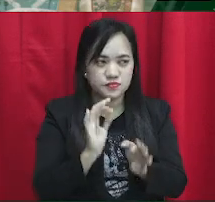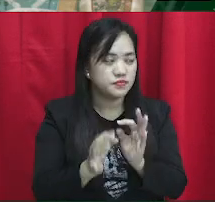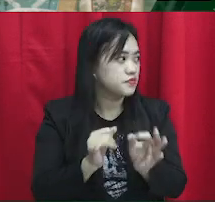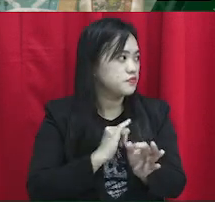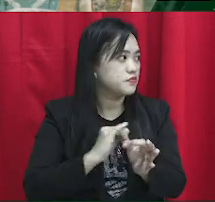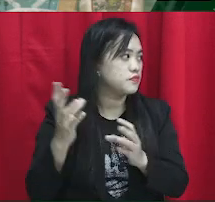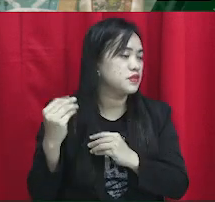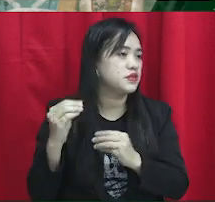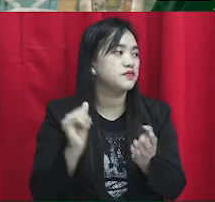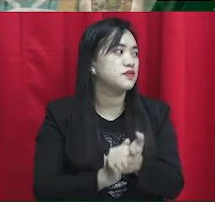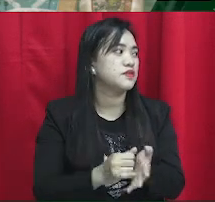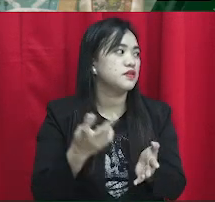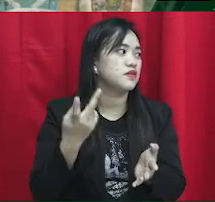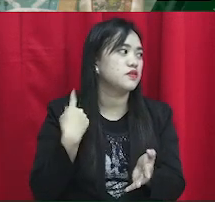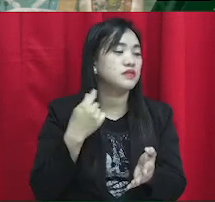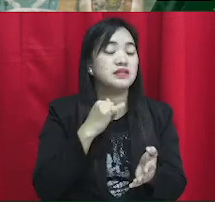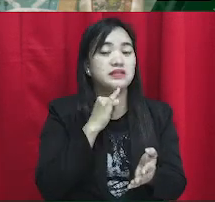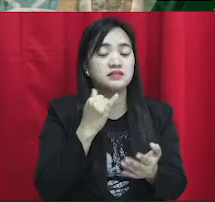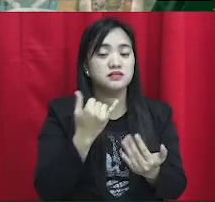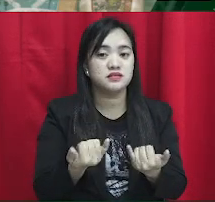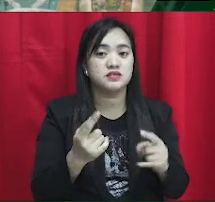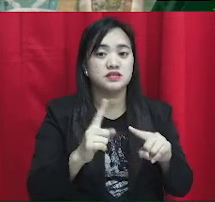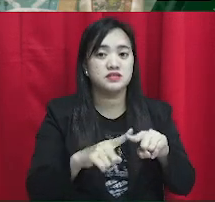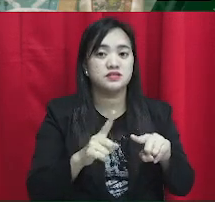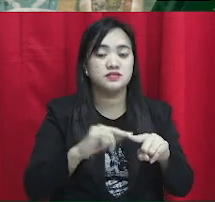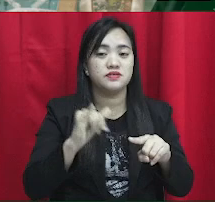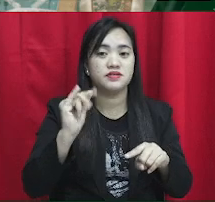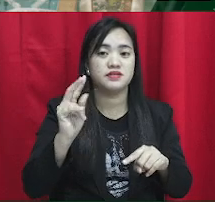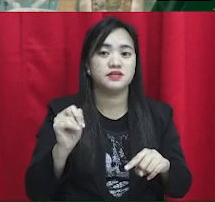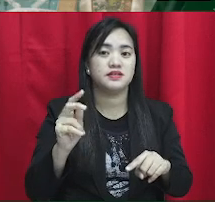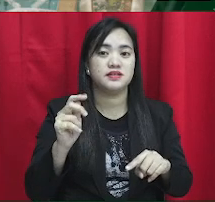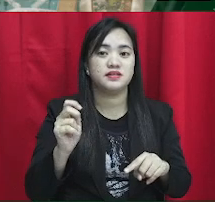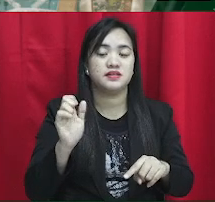tayong interviewer ngayon, nasa kapahingahan niya 'yon at